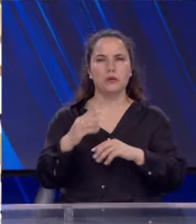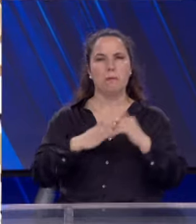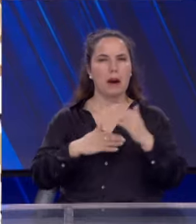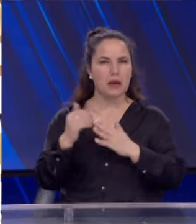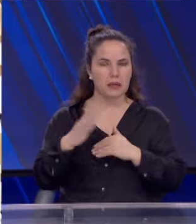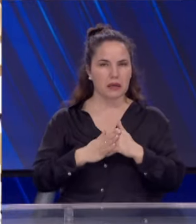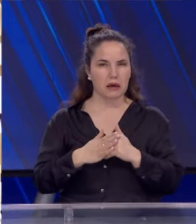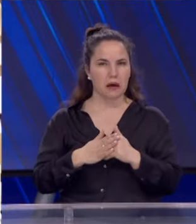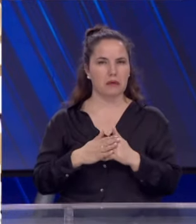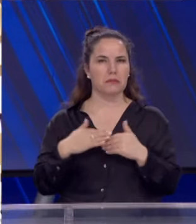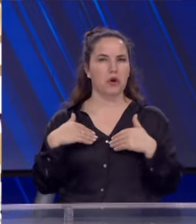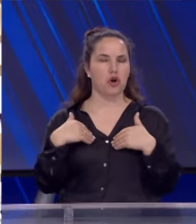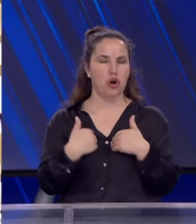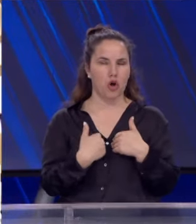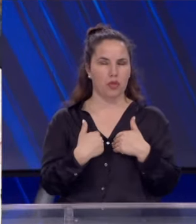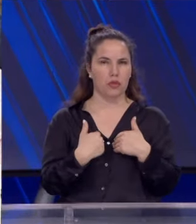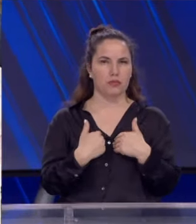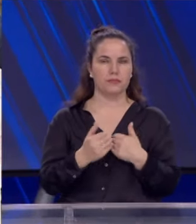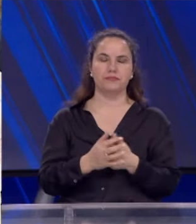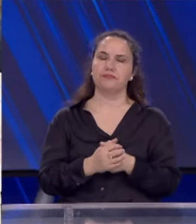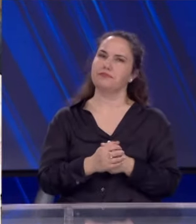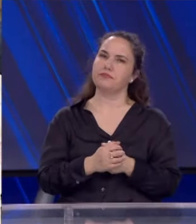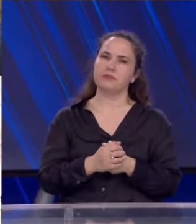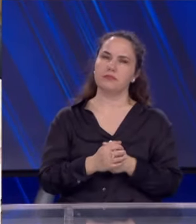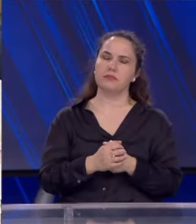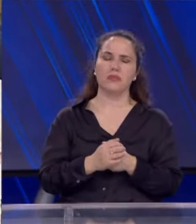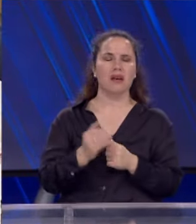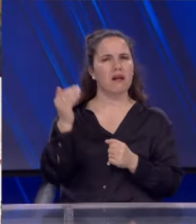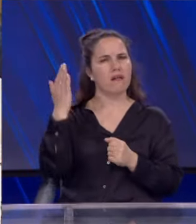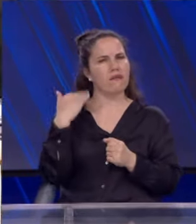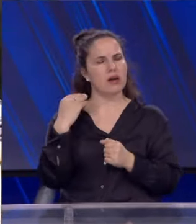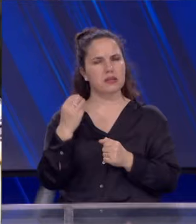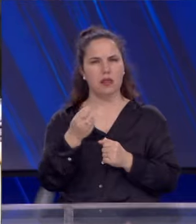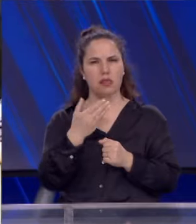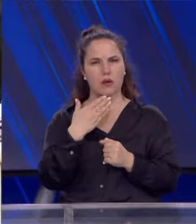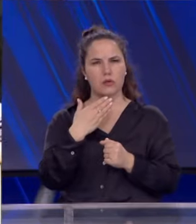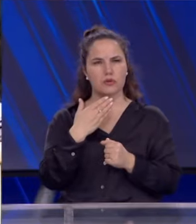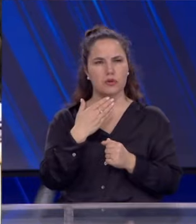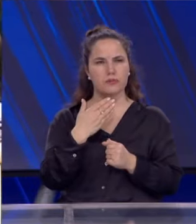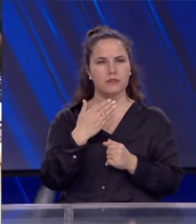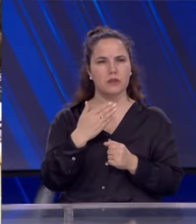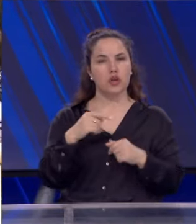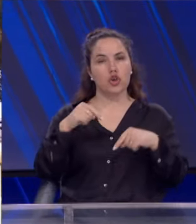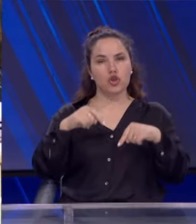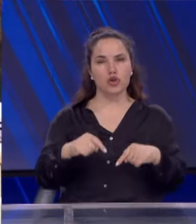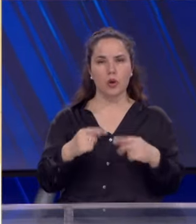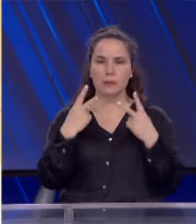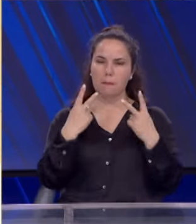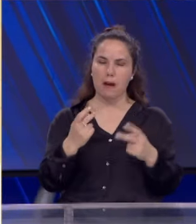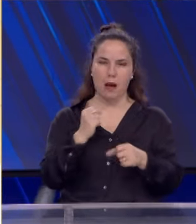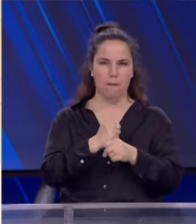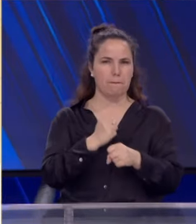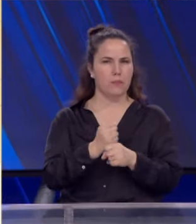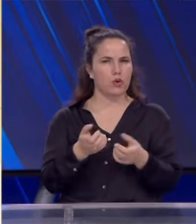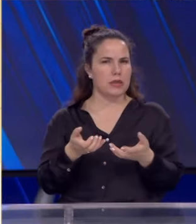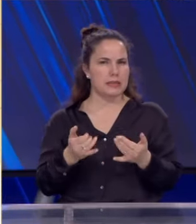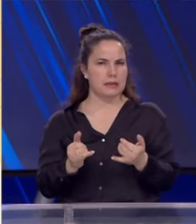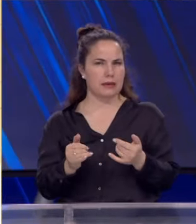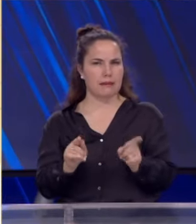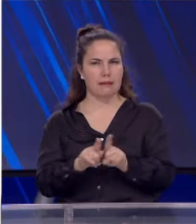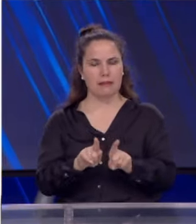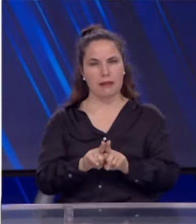profesionale. Mbikëqyrësja e maturës shtetërore në gjimnaze, Emanuela Sulçaj, shprehet se oferta në tregun e punës, të ardhurat dhe kohëzgjatja